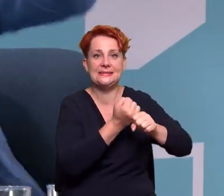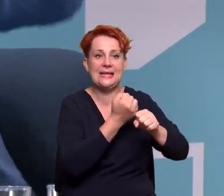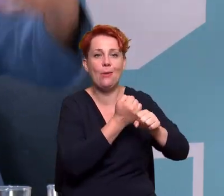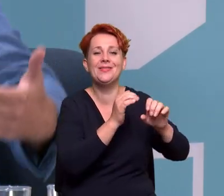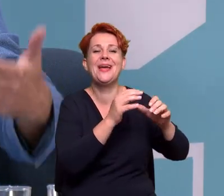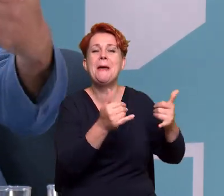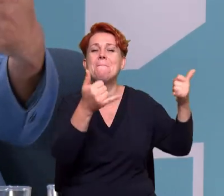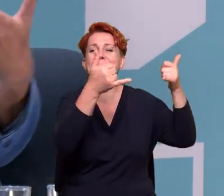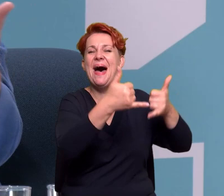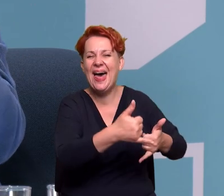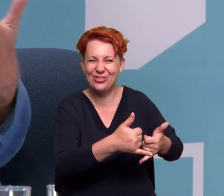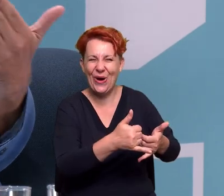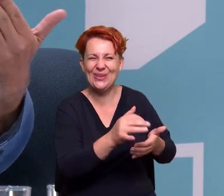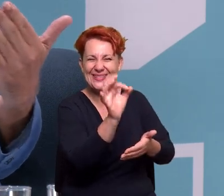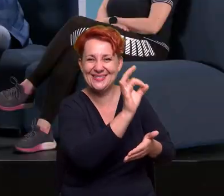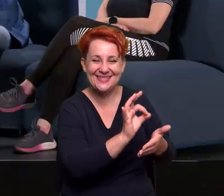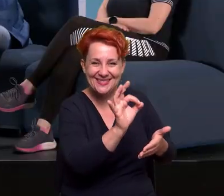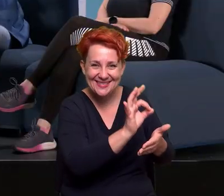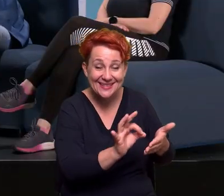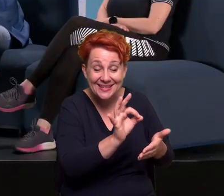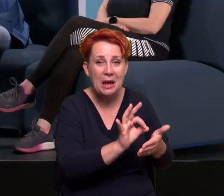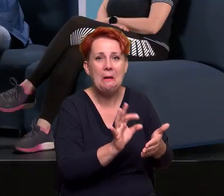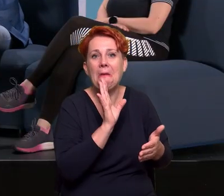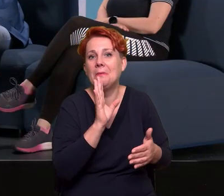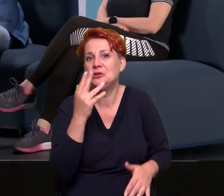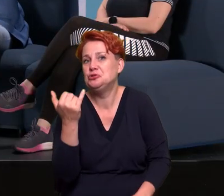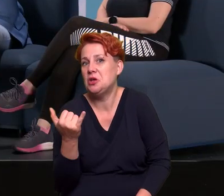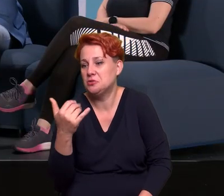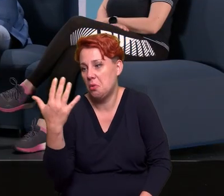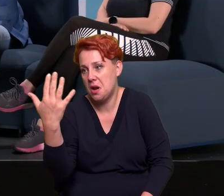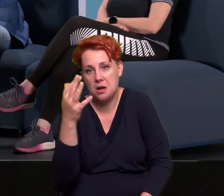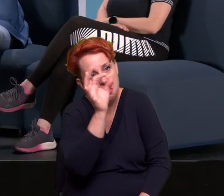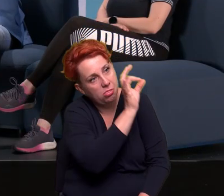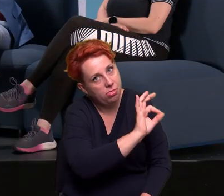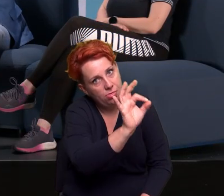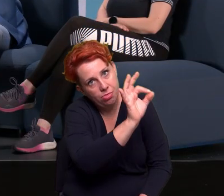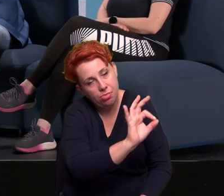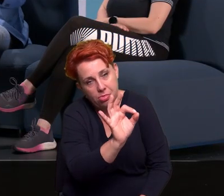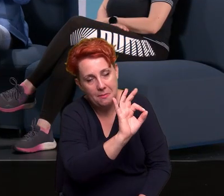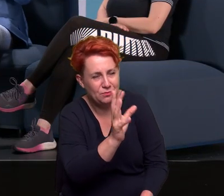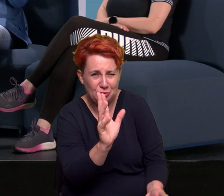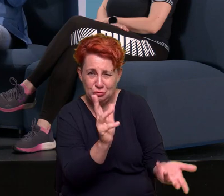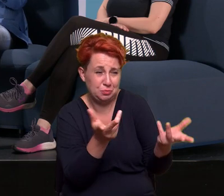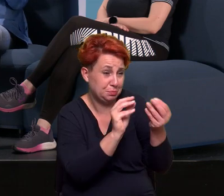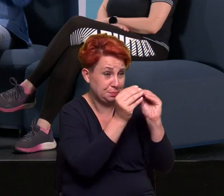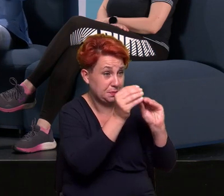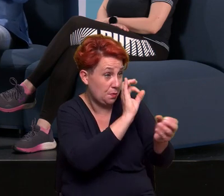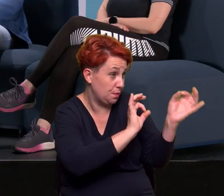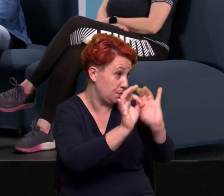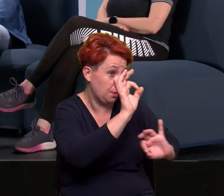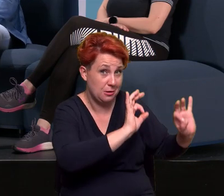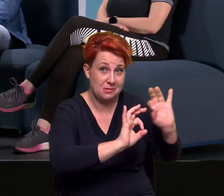na betonne, które były wykonane chyba ręką dziecka. Takie, to bardzo złożone takie rysunki. To